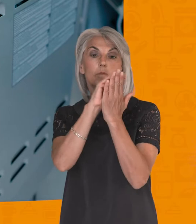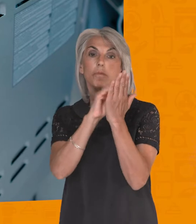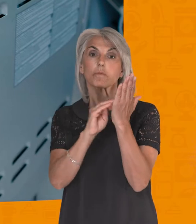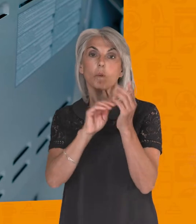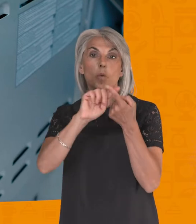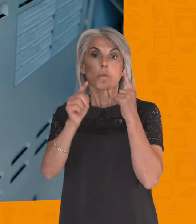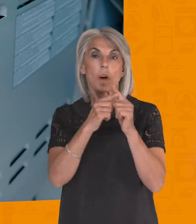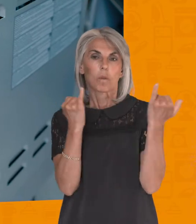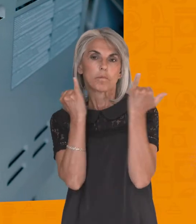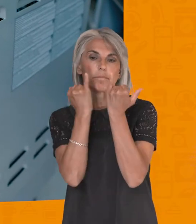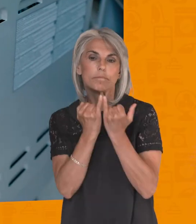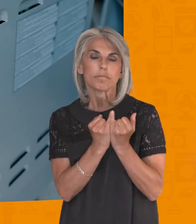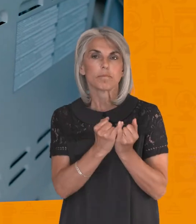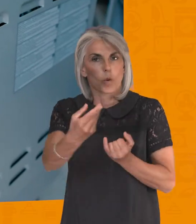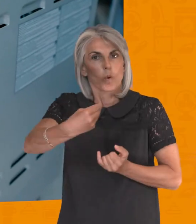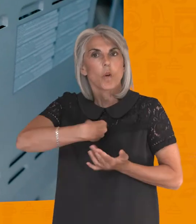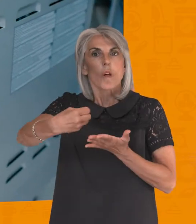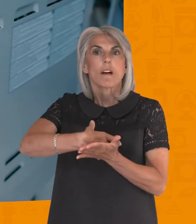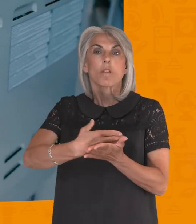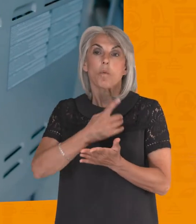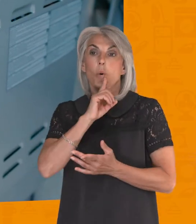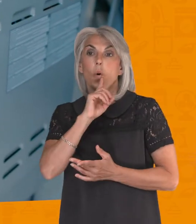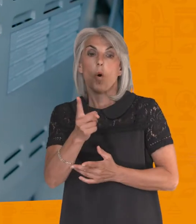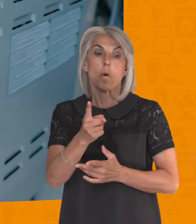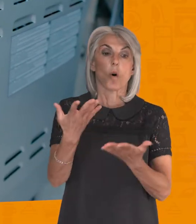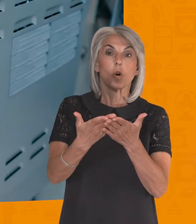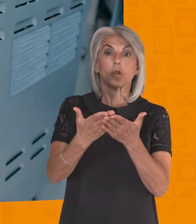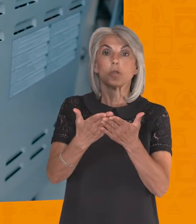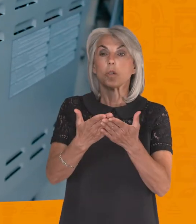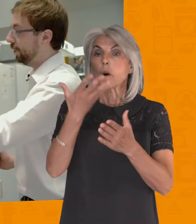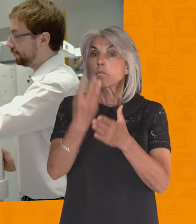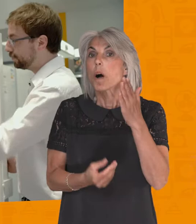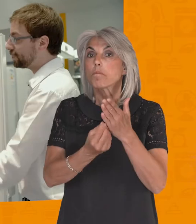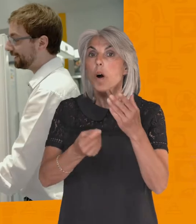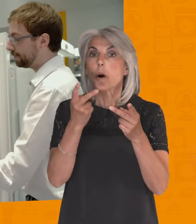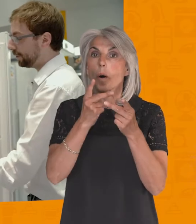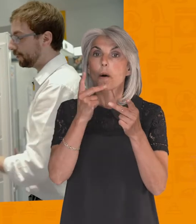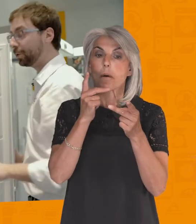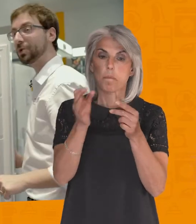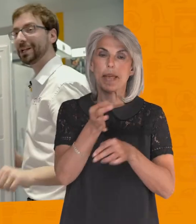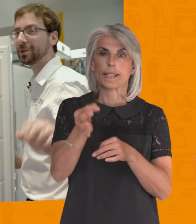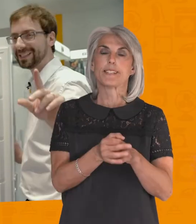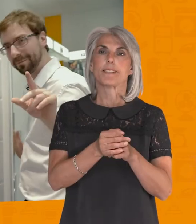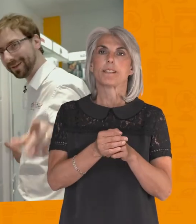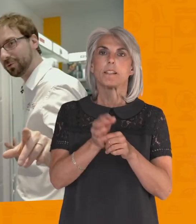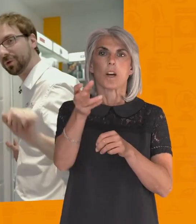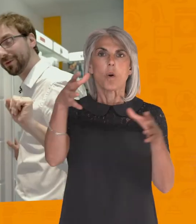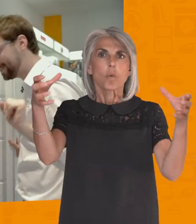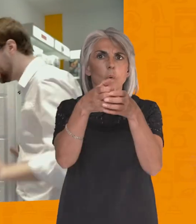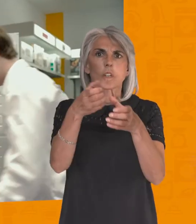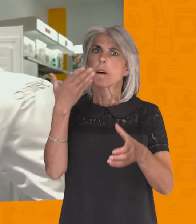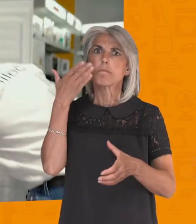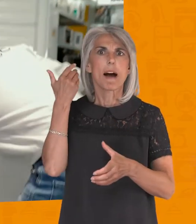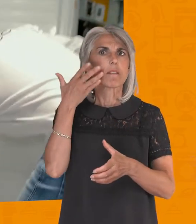au numéro de série à nous communiquer c'est par exemple vous devez nous commander des chapeaux de brûlures ou des grilles surgélateur congélateur ça c'est pas toujours